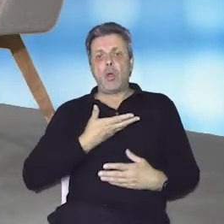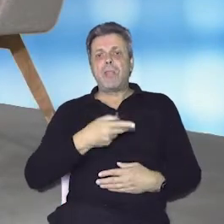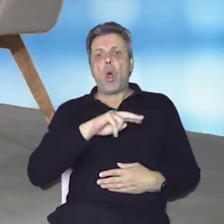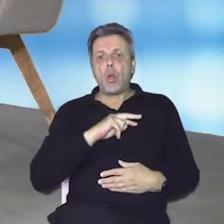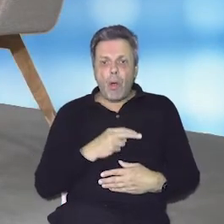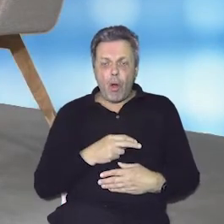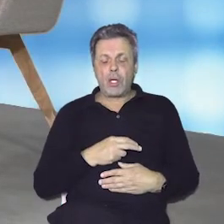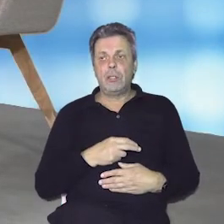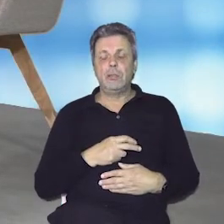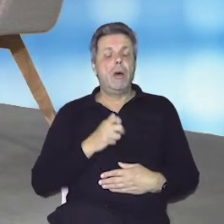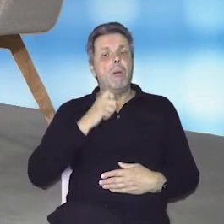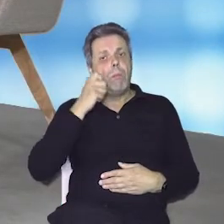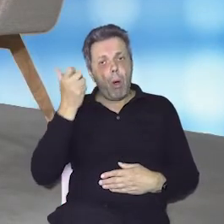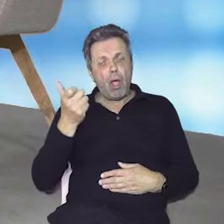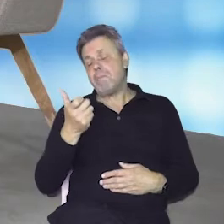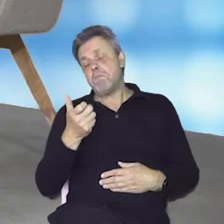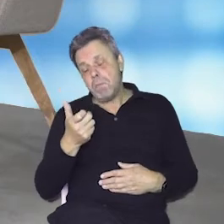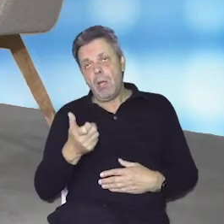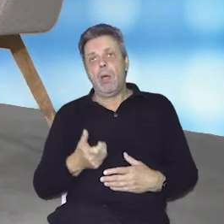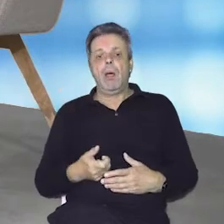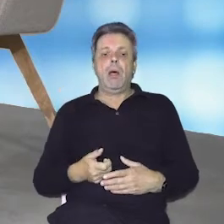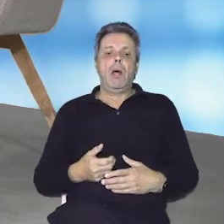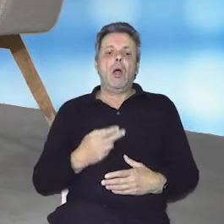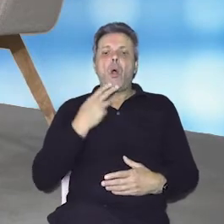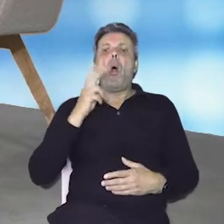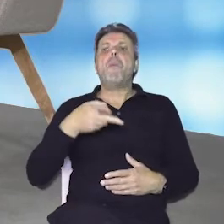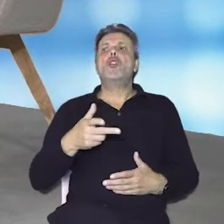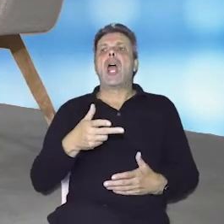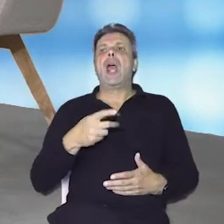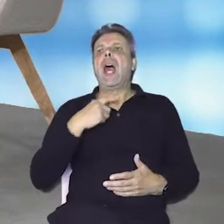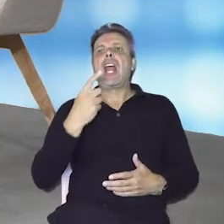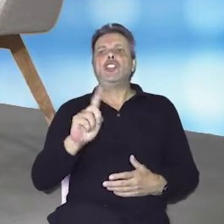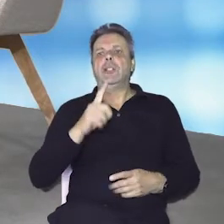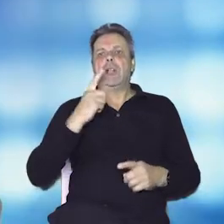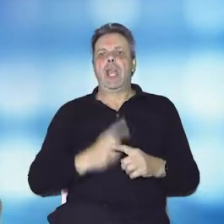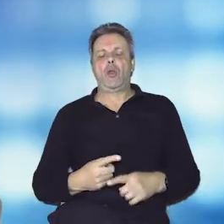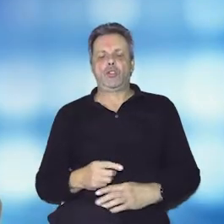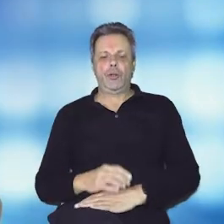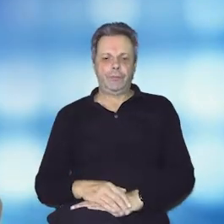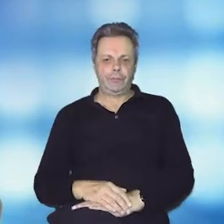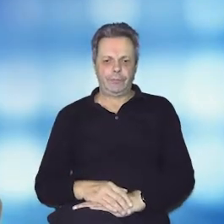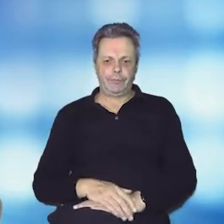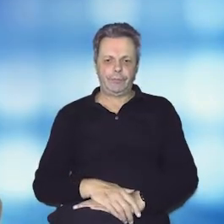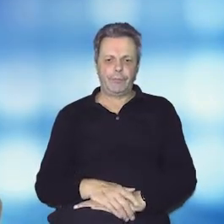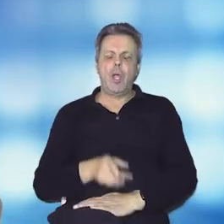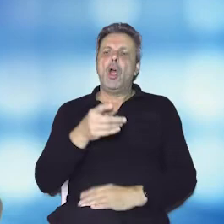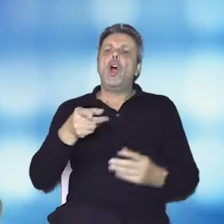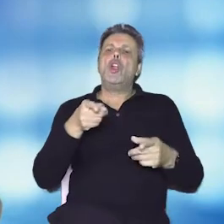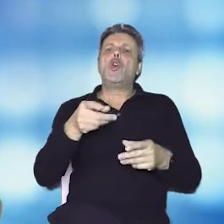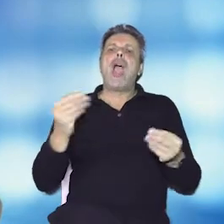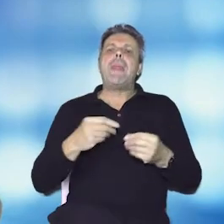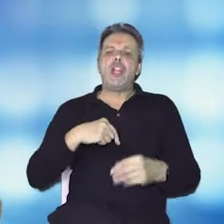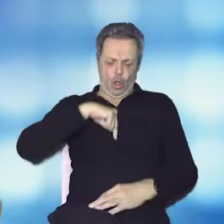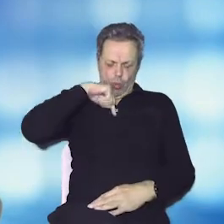odgovor od nebeskog Oca po moću Duha Svetoga, tko to može osporiti? Znači, to nešto u vama. Nešto u vama